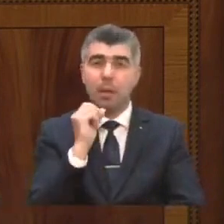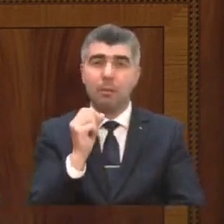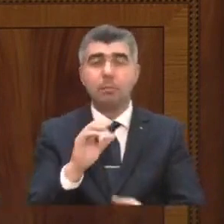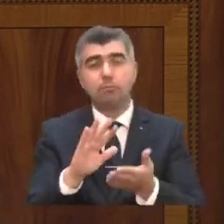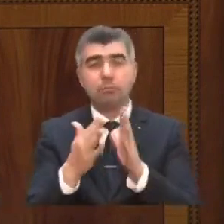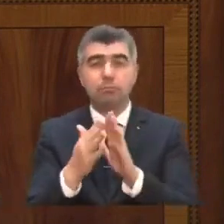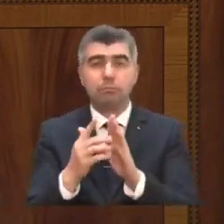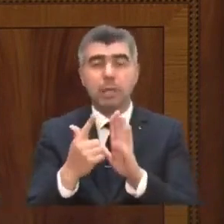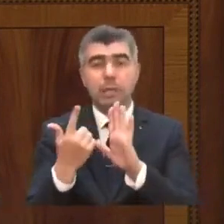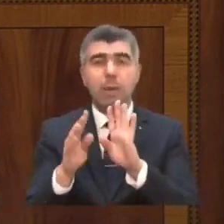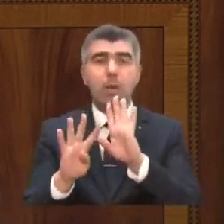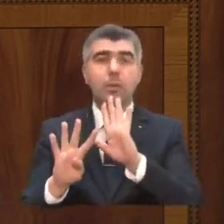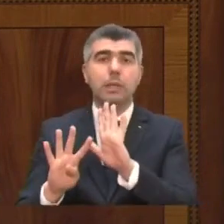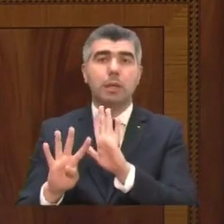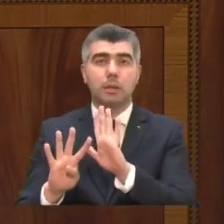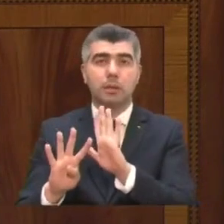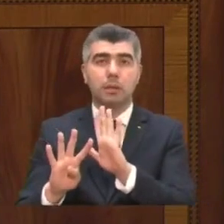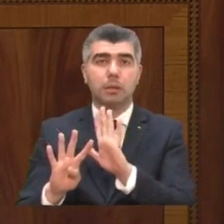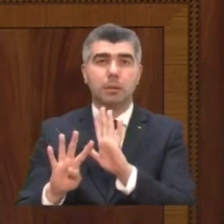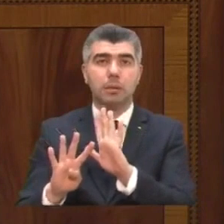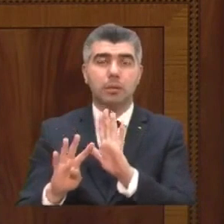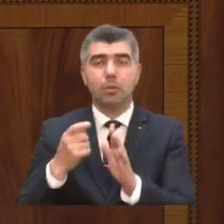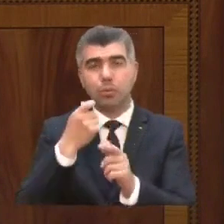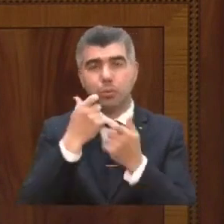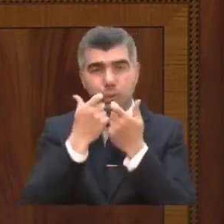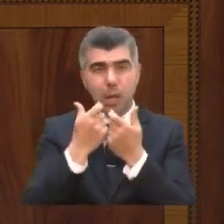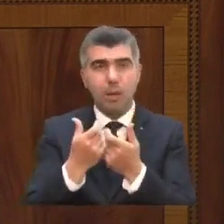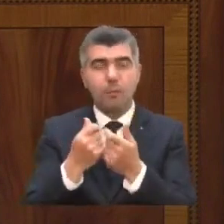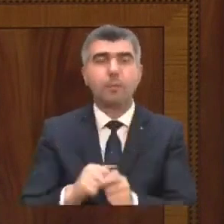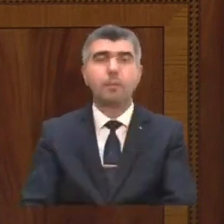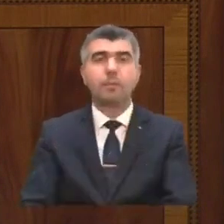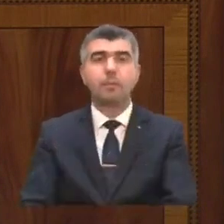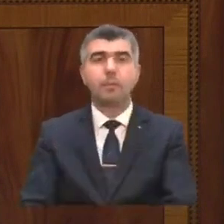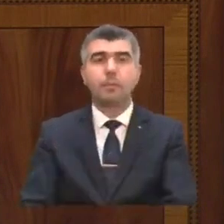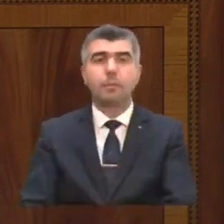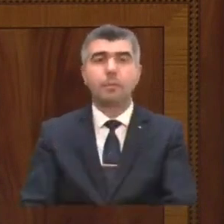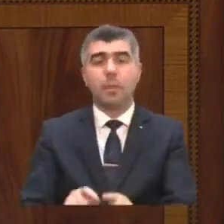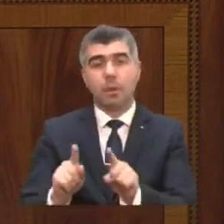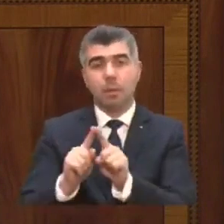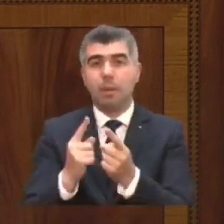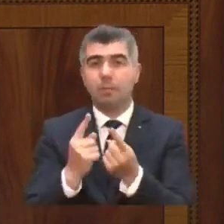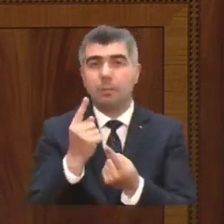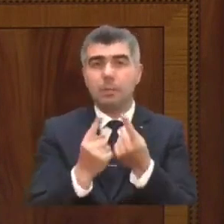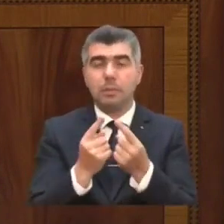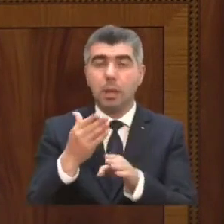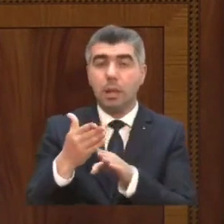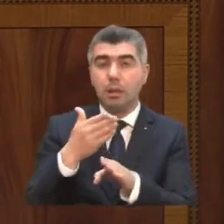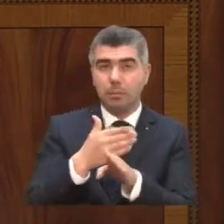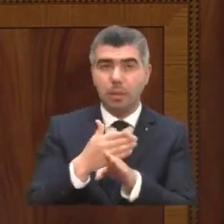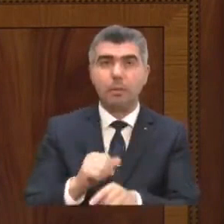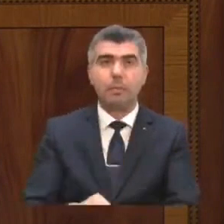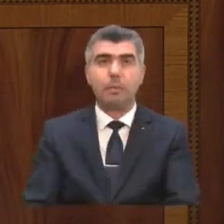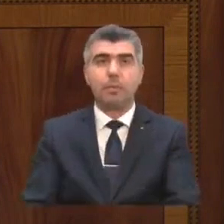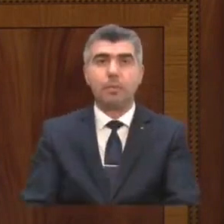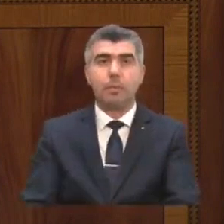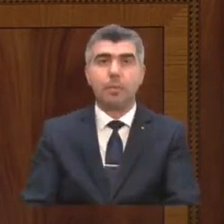ديال 97 لما كنشوفوا بلي كان اناليزيو لا سيتياسيون دونك قبل من هذا فلهذا داك